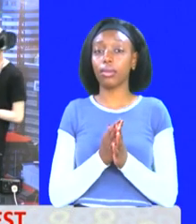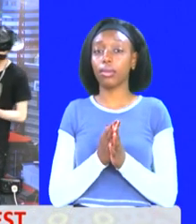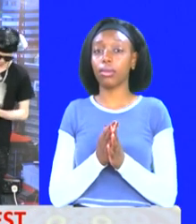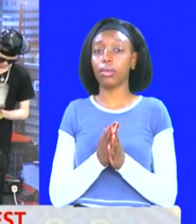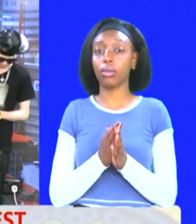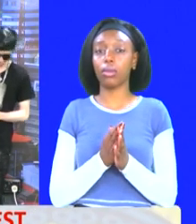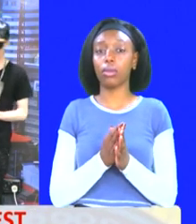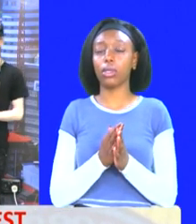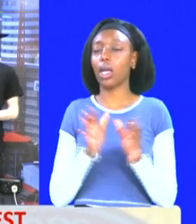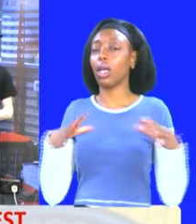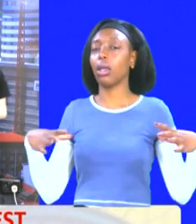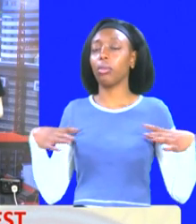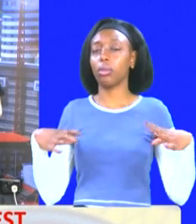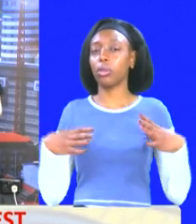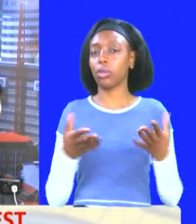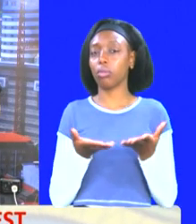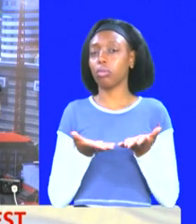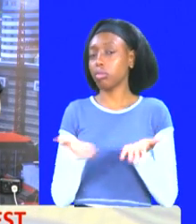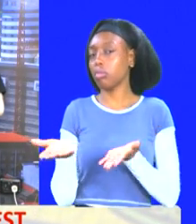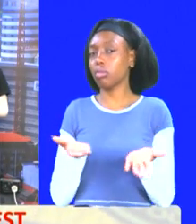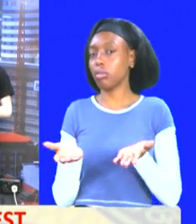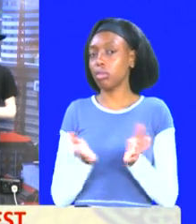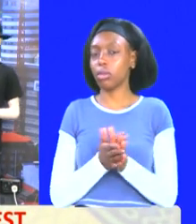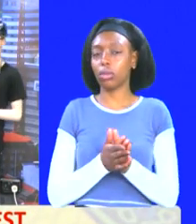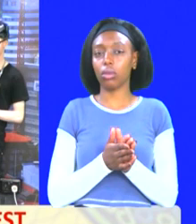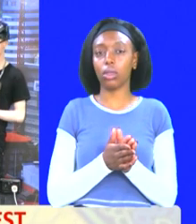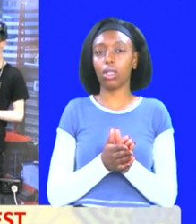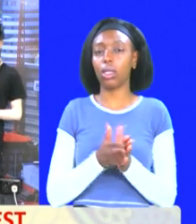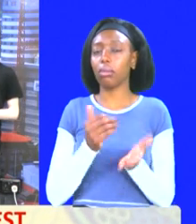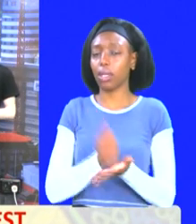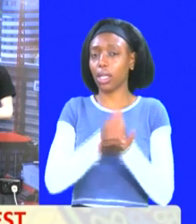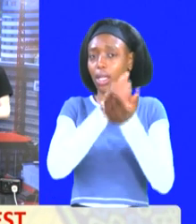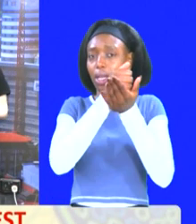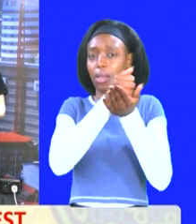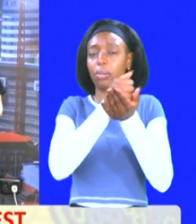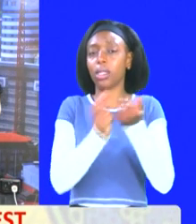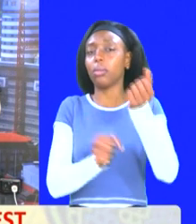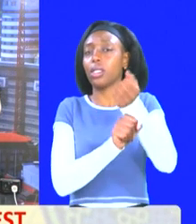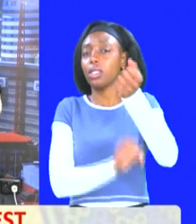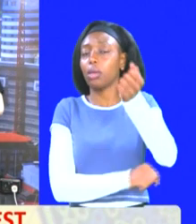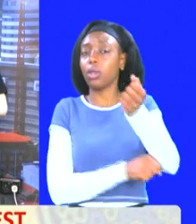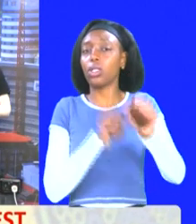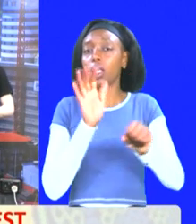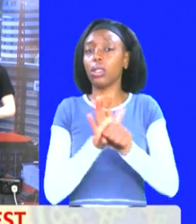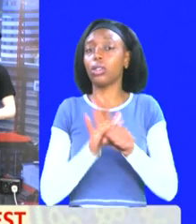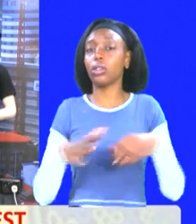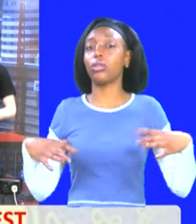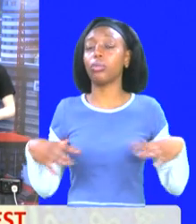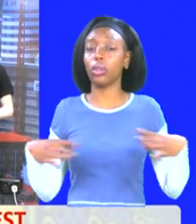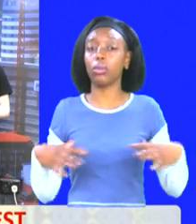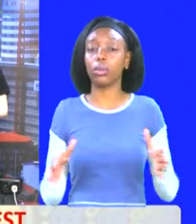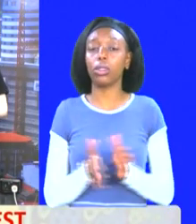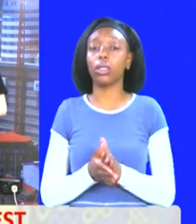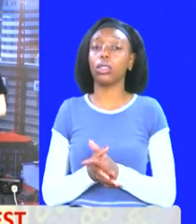watu kama unaona so unapata kama at least TikTok imefanya alafu shida tena uzuri wa TikTok kama baya